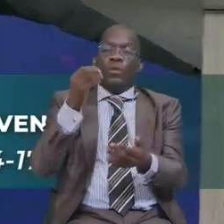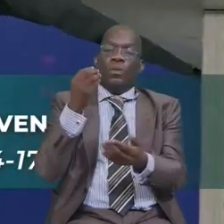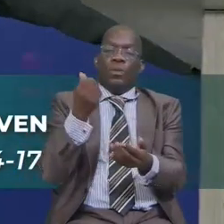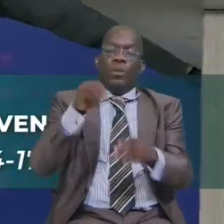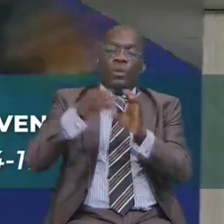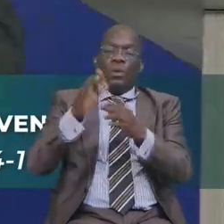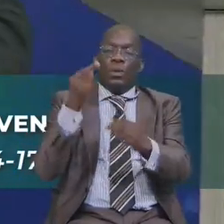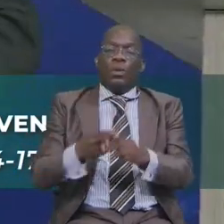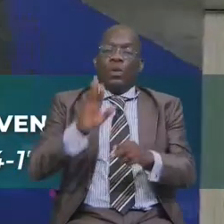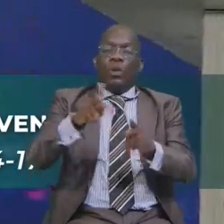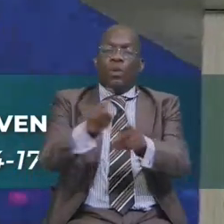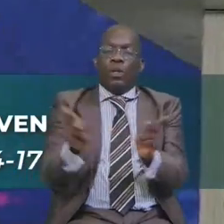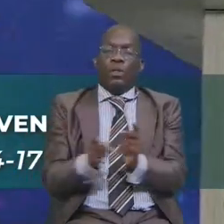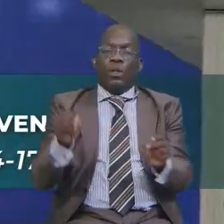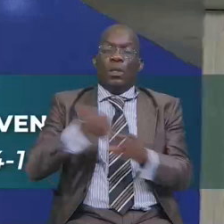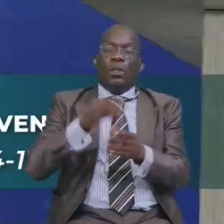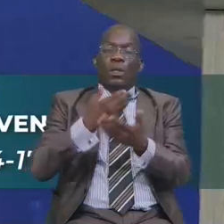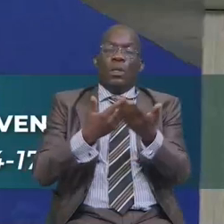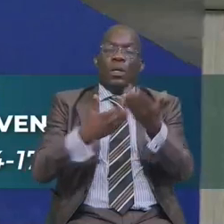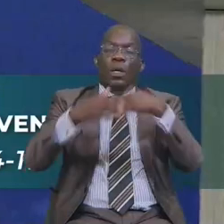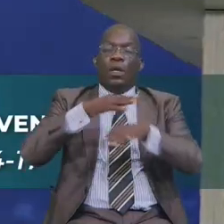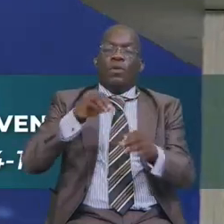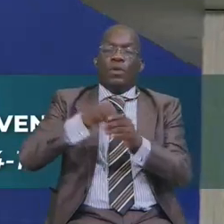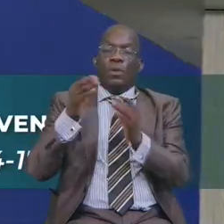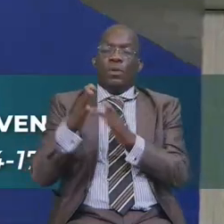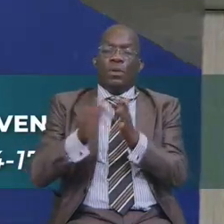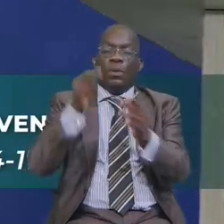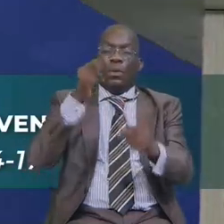cieux. Et vos récompenses dans les cieux.